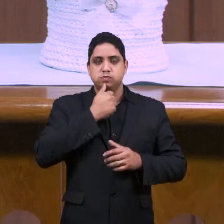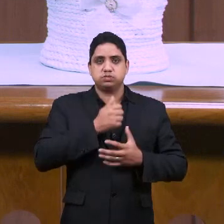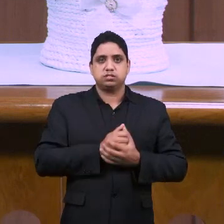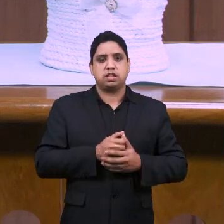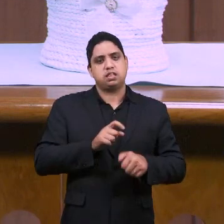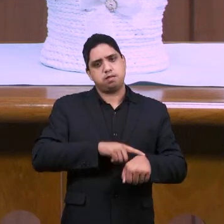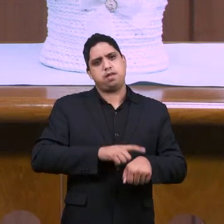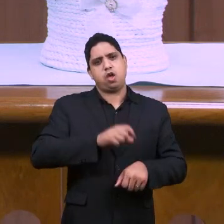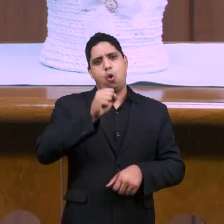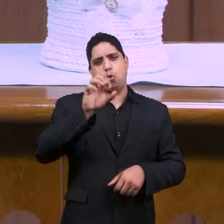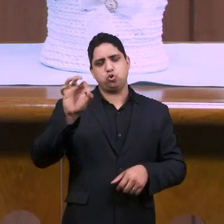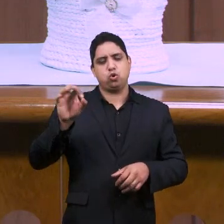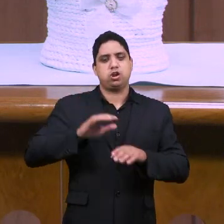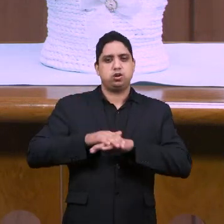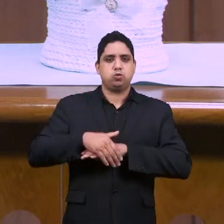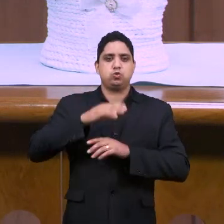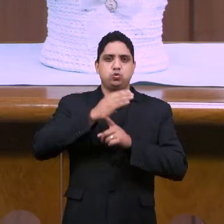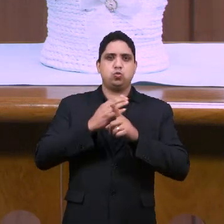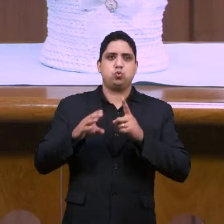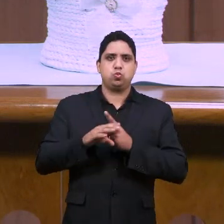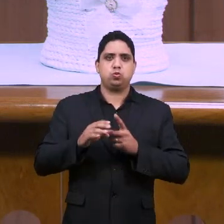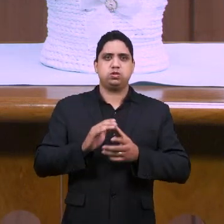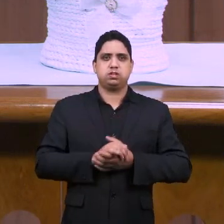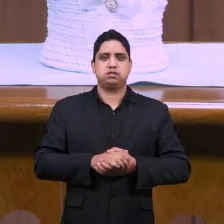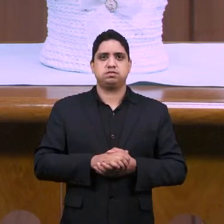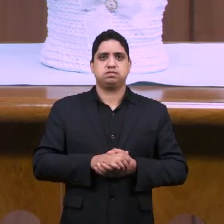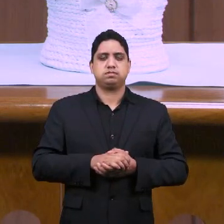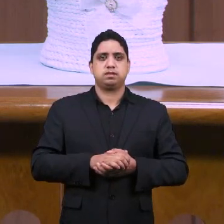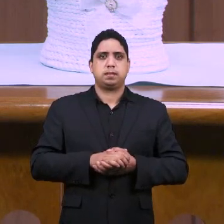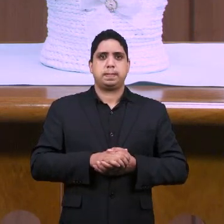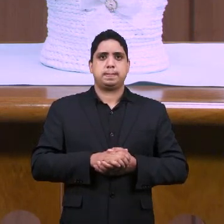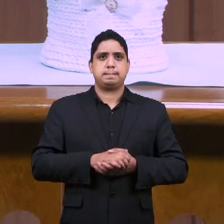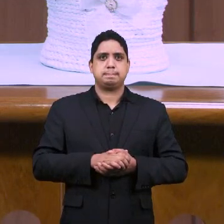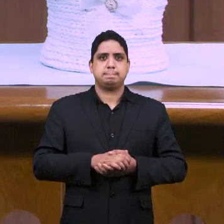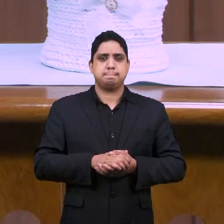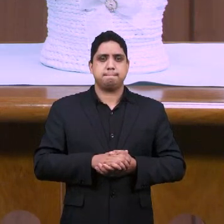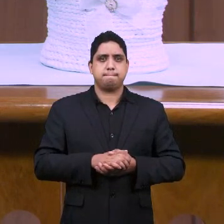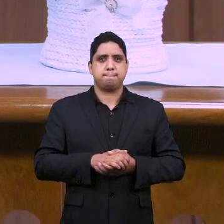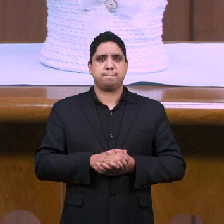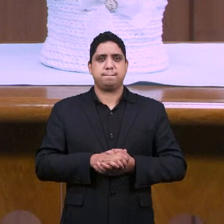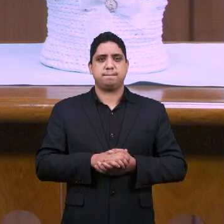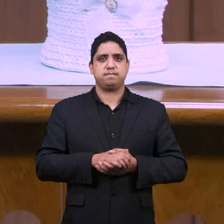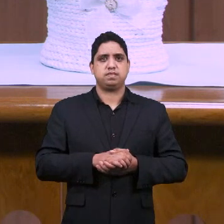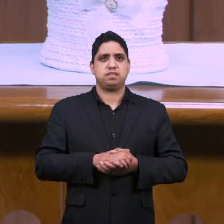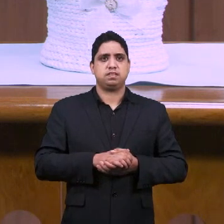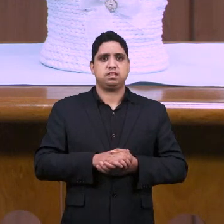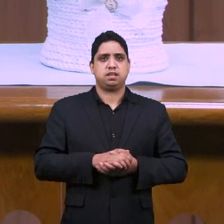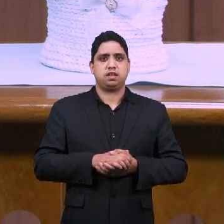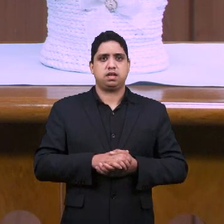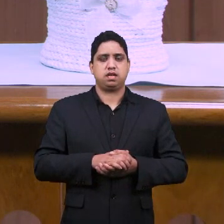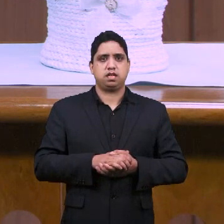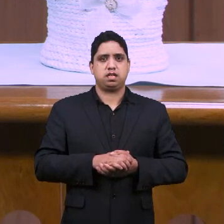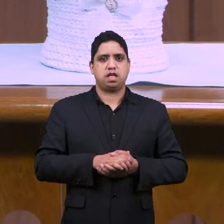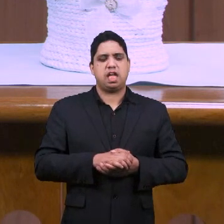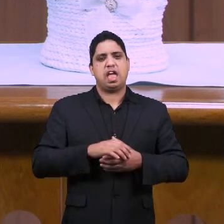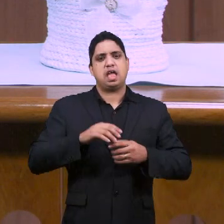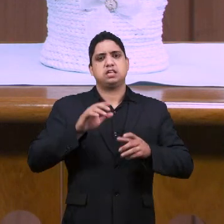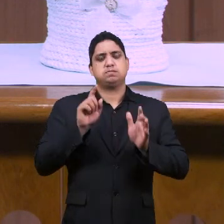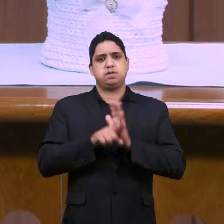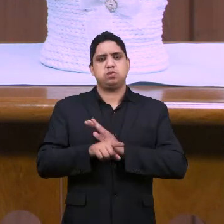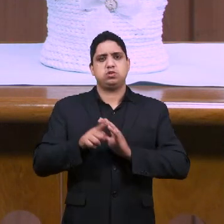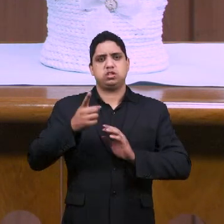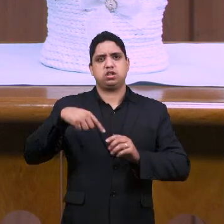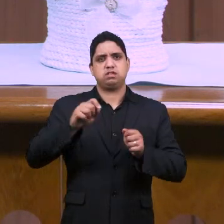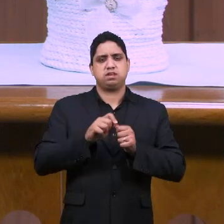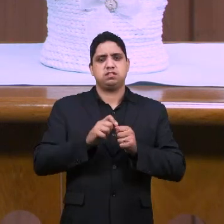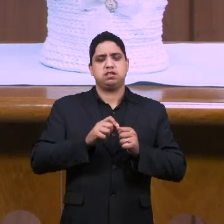n'ont pas assisté et à 20 heures le culte normal. Je détire la suggestion, c'est de publier les questions à travers les